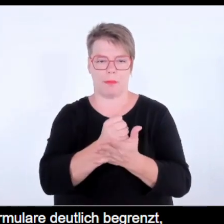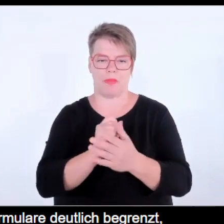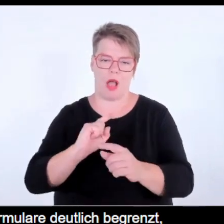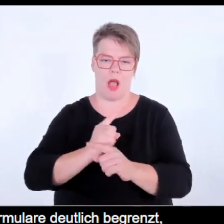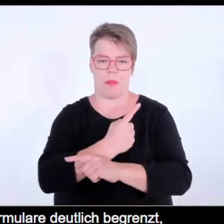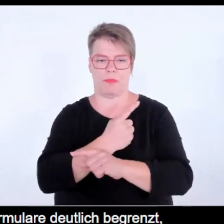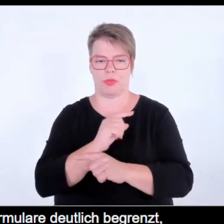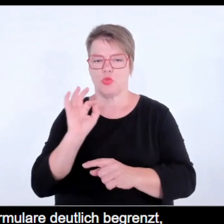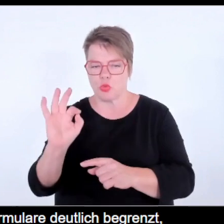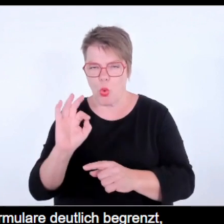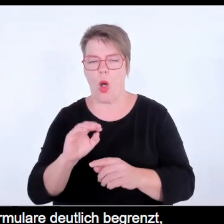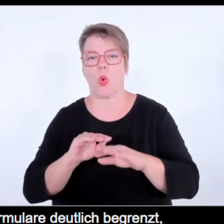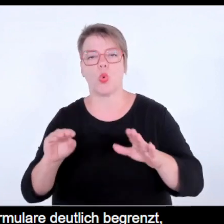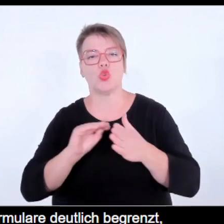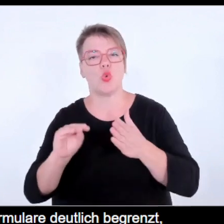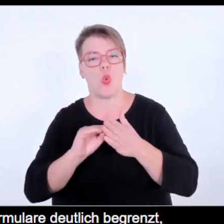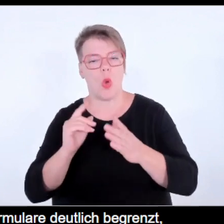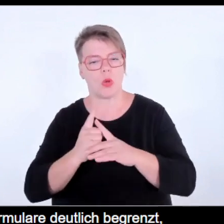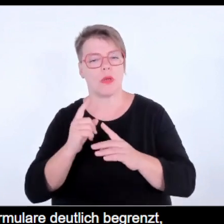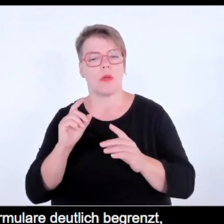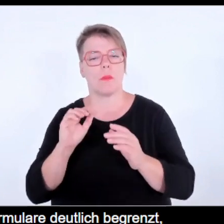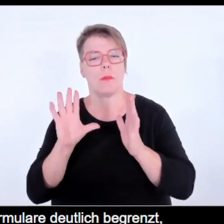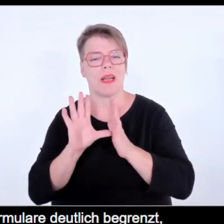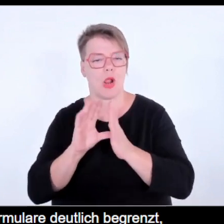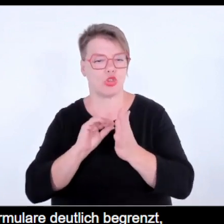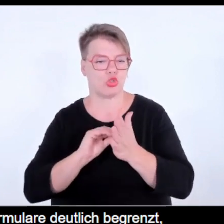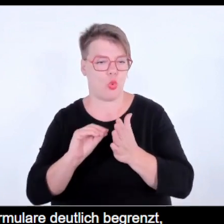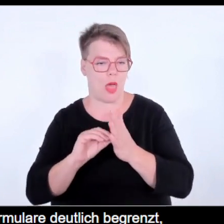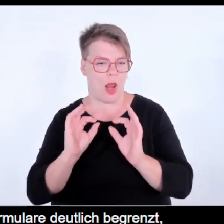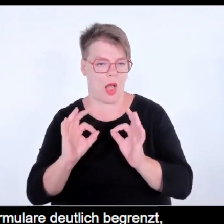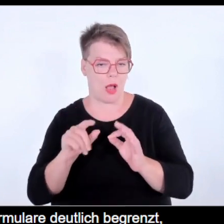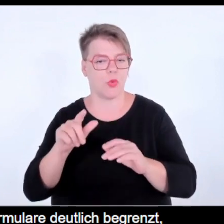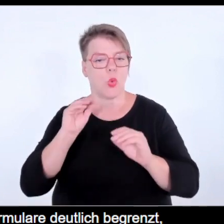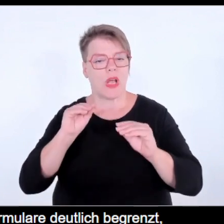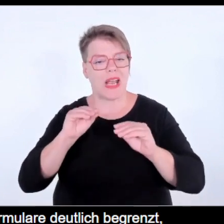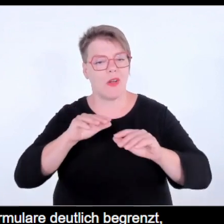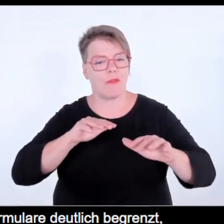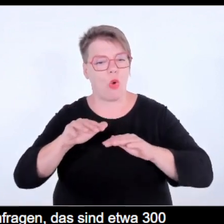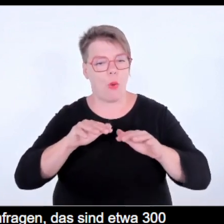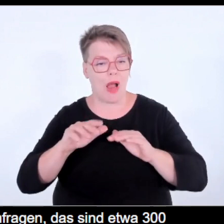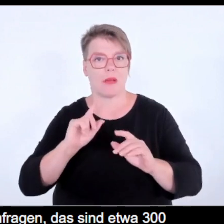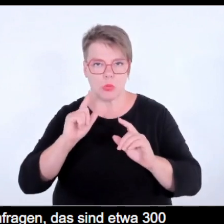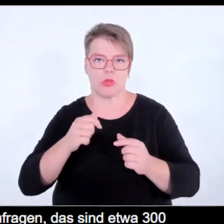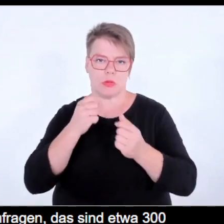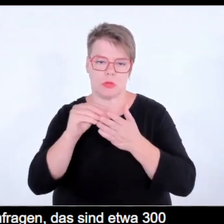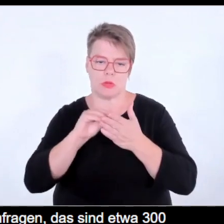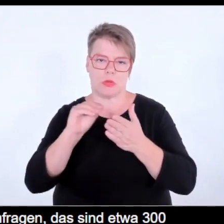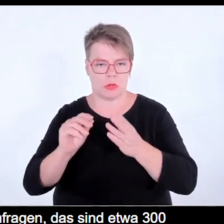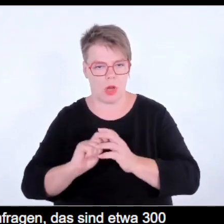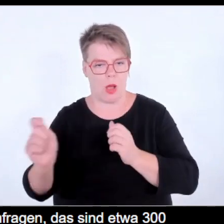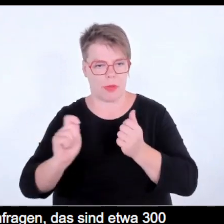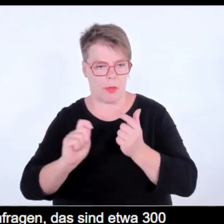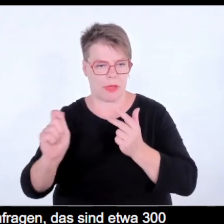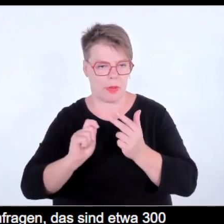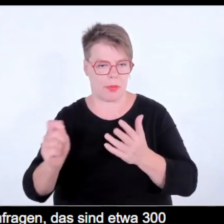Das sind ein paar Leitlinien nur und ein paar Schlaglichter auf das, was wir beim Bürokratieabbau gemacht haben. Und ganz zum Abschluss